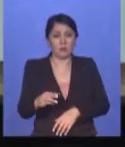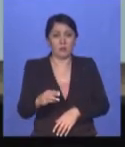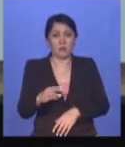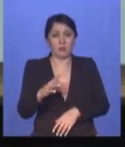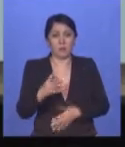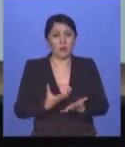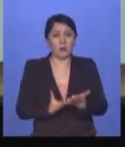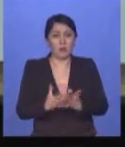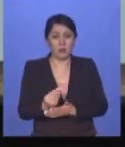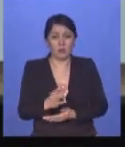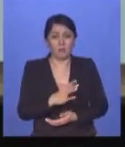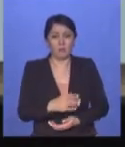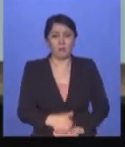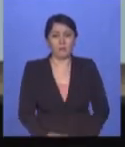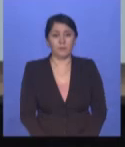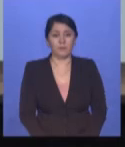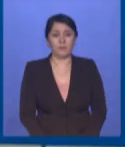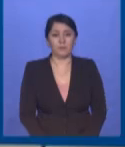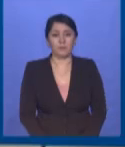астам жаднама таратылды.